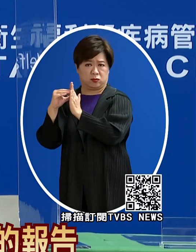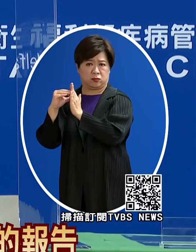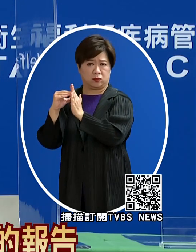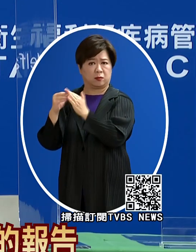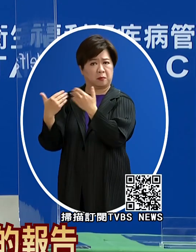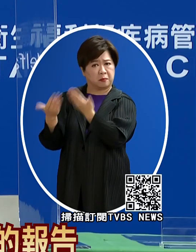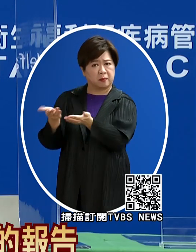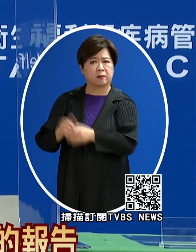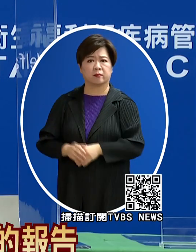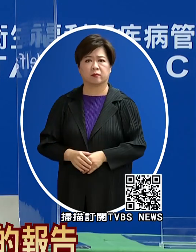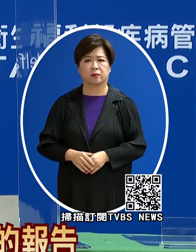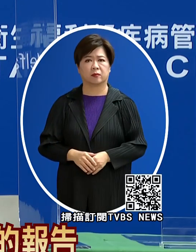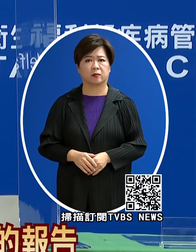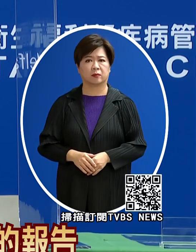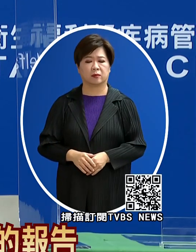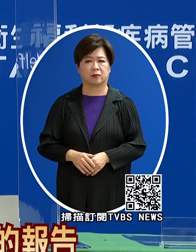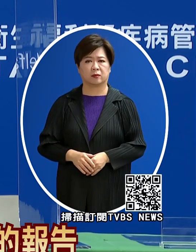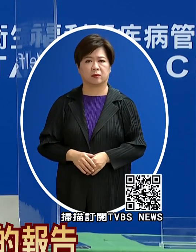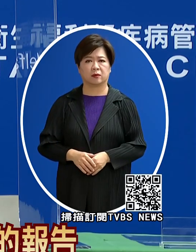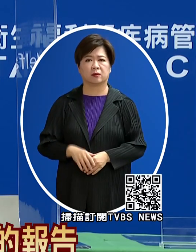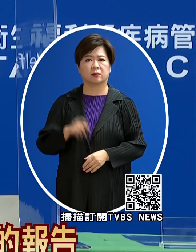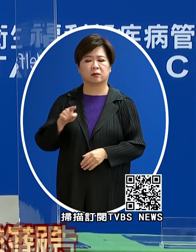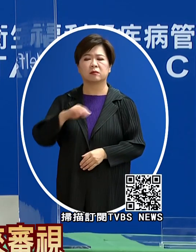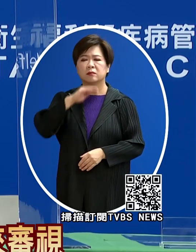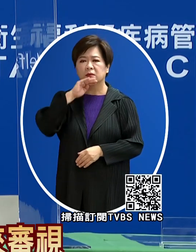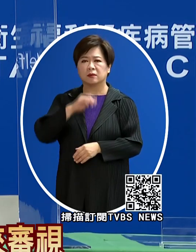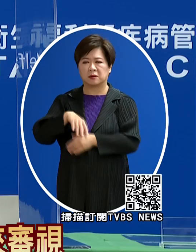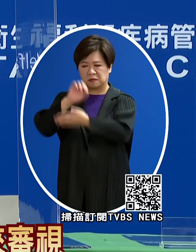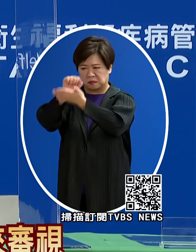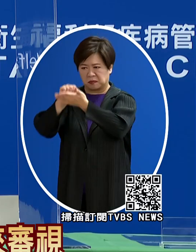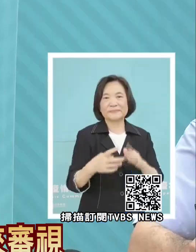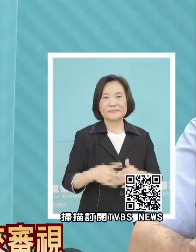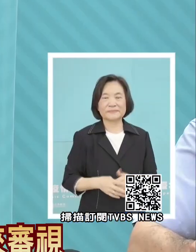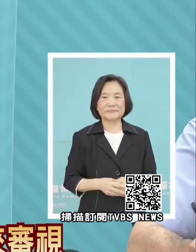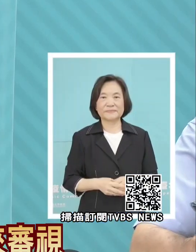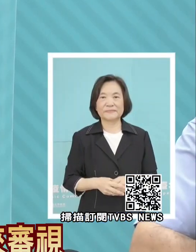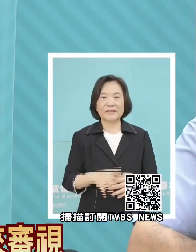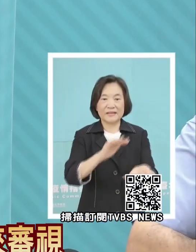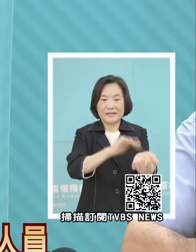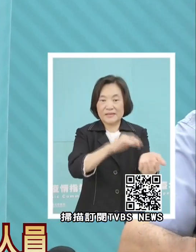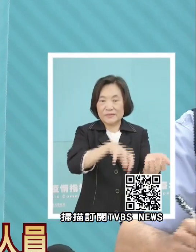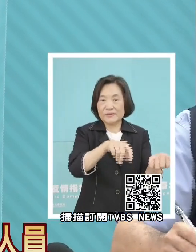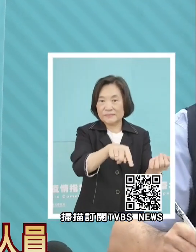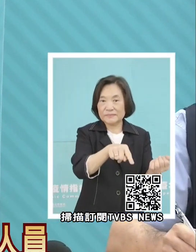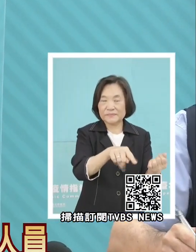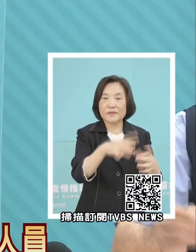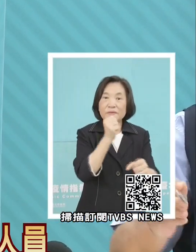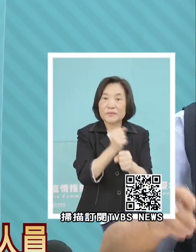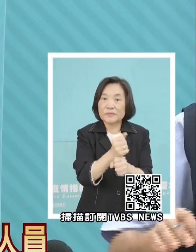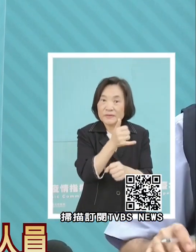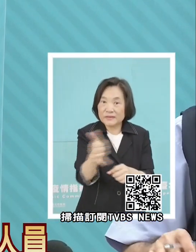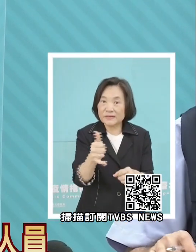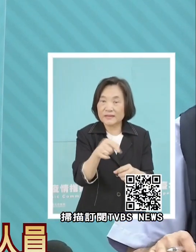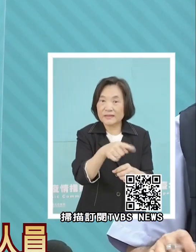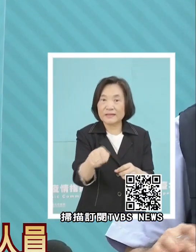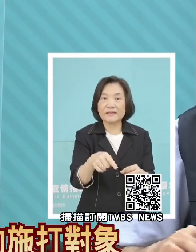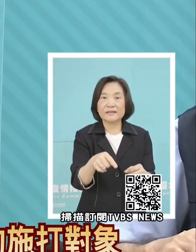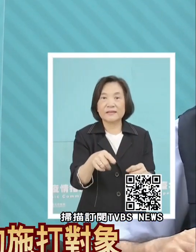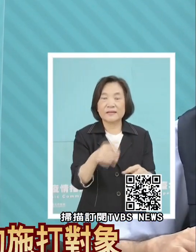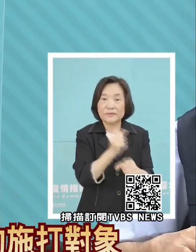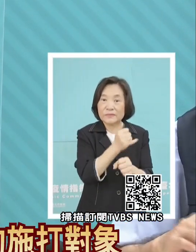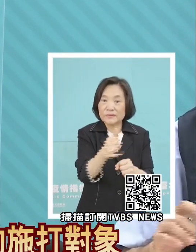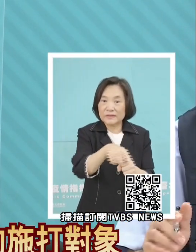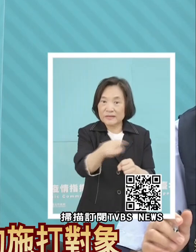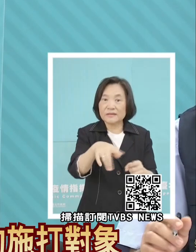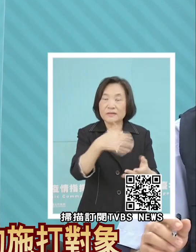这个在相关的报告送来之后，我们再来做审视。 医院里面的工作人员一直